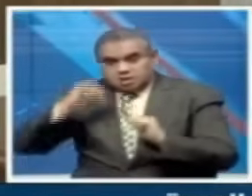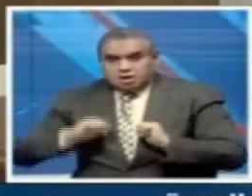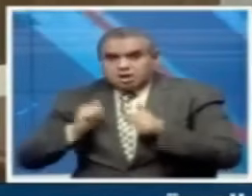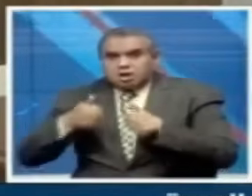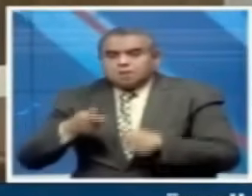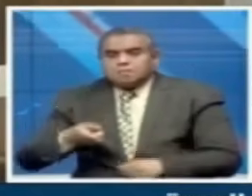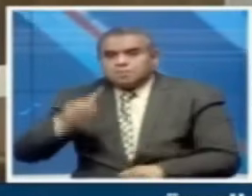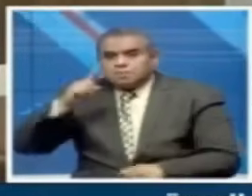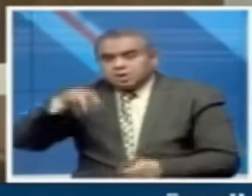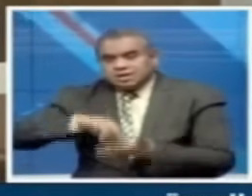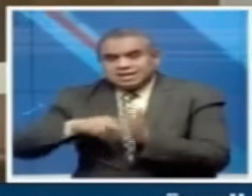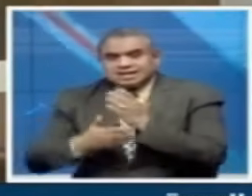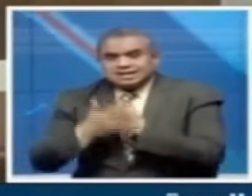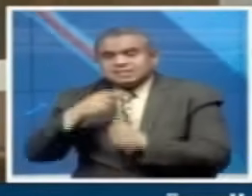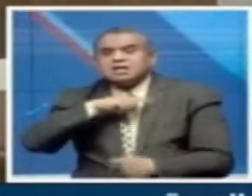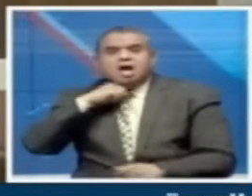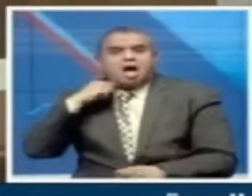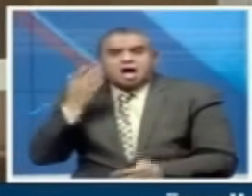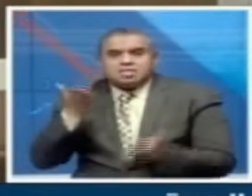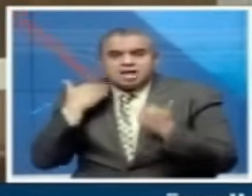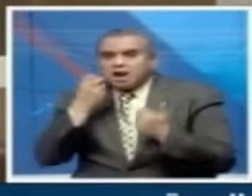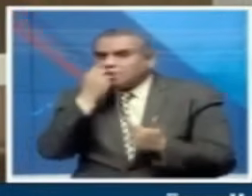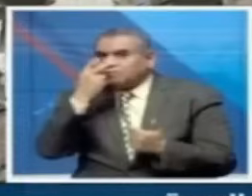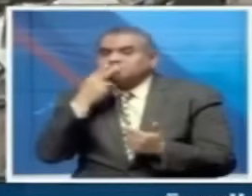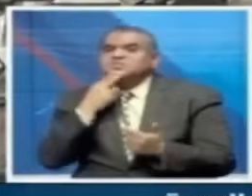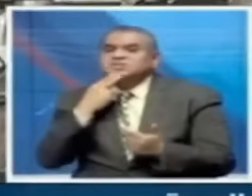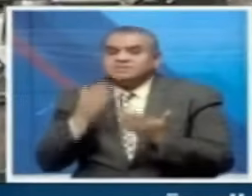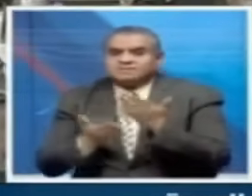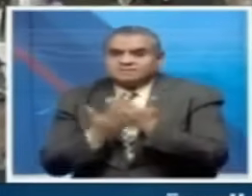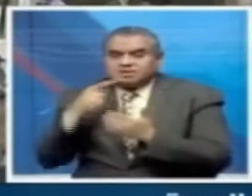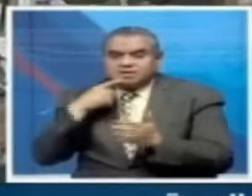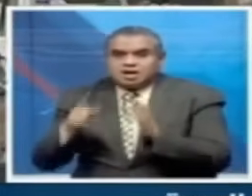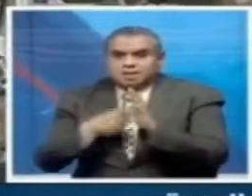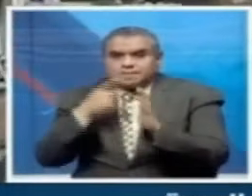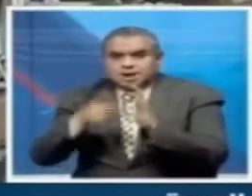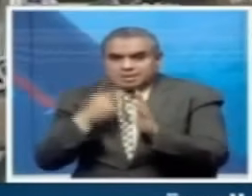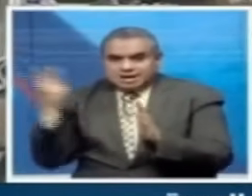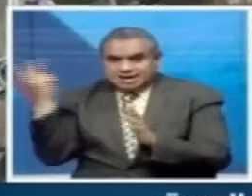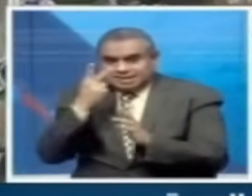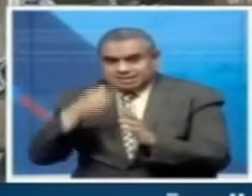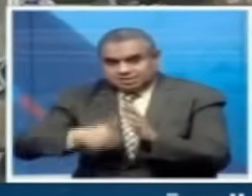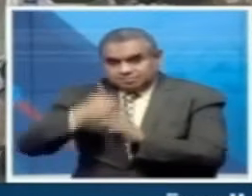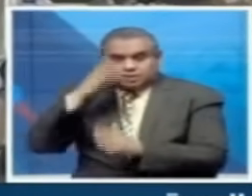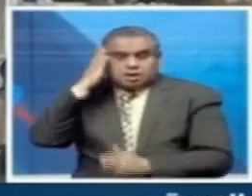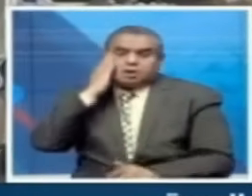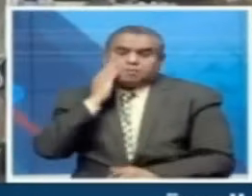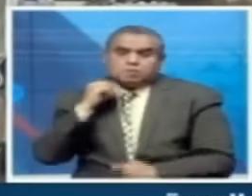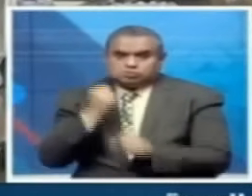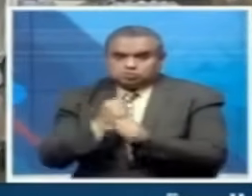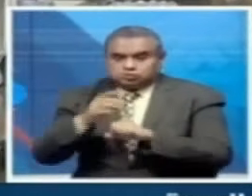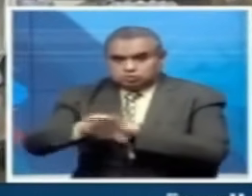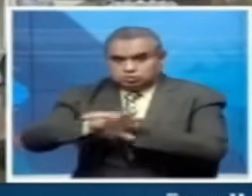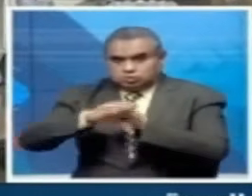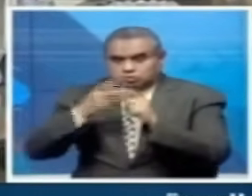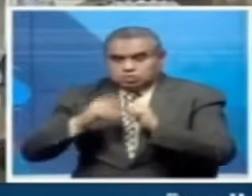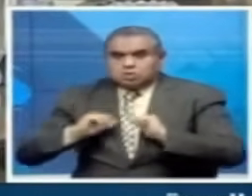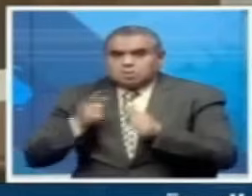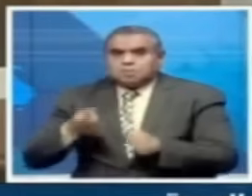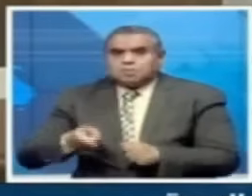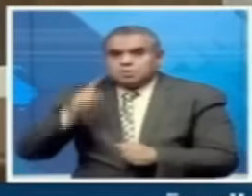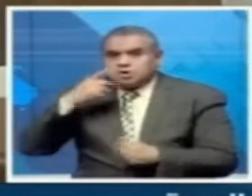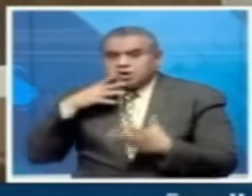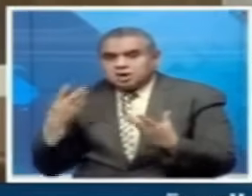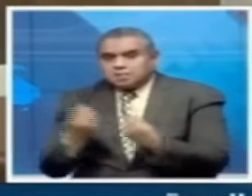للمشروعات الخضراء الذكية والتي تم إطلاق المرحلة الثانية منها، مشيرة كذلك إلى مبادرة لجنة